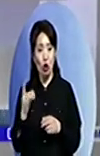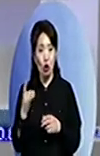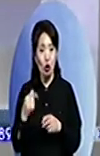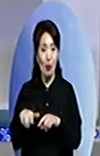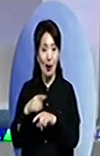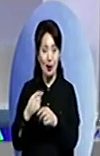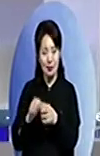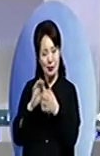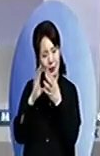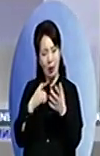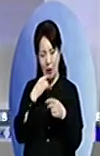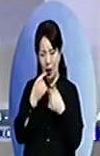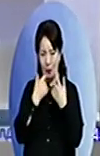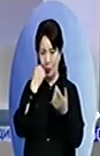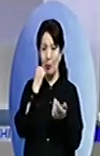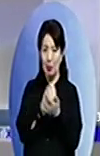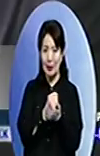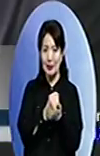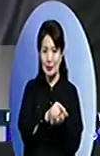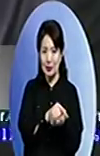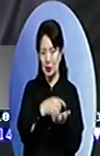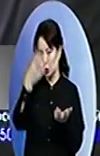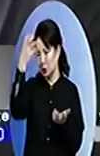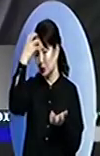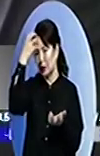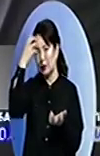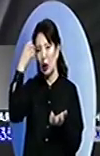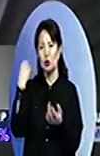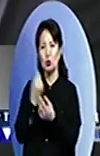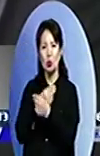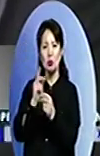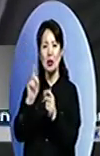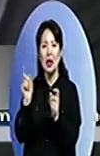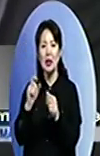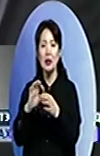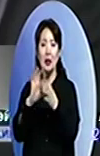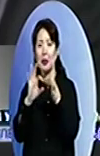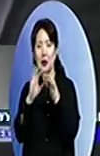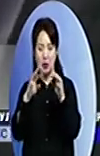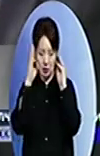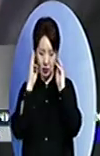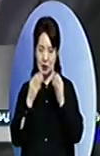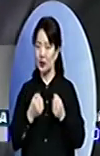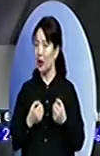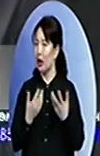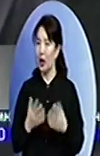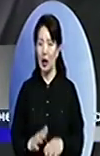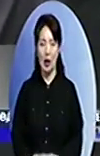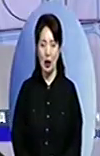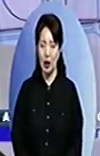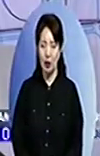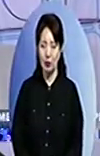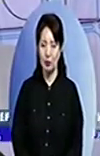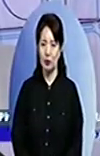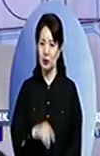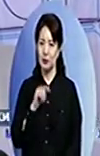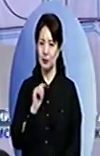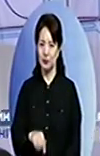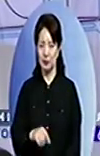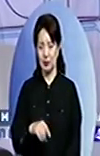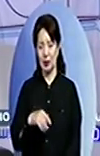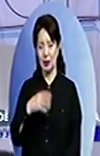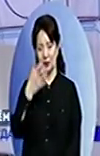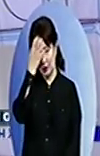баталсан. Харин засгийн газраас өнөөдрийн хүртэл чөлөөт бүсийг нээх тодорхой шийдэл гаргаагүй. Чөлөөт бүсийг нээх ажилтулах чиглэлд засгийн газрын зарим